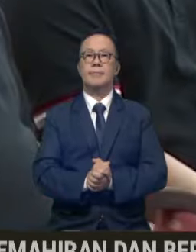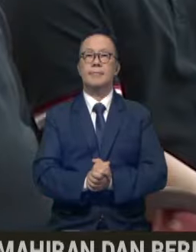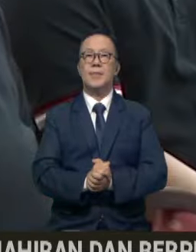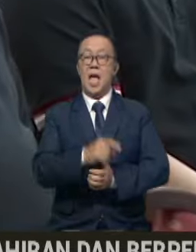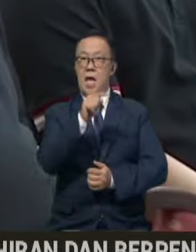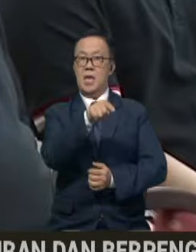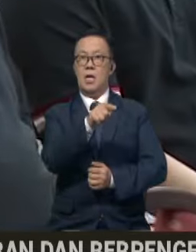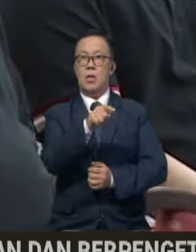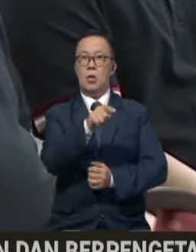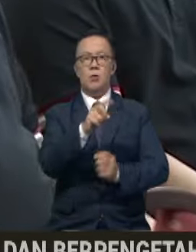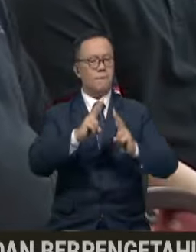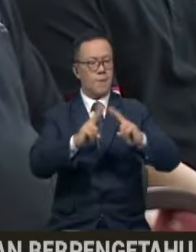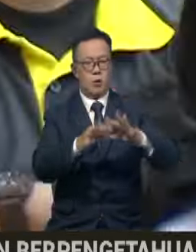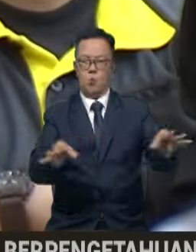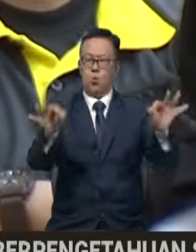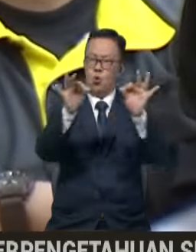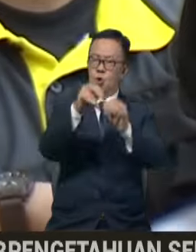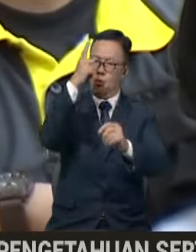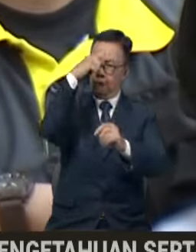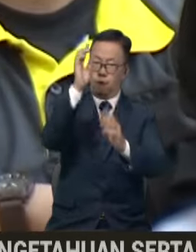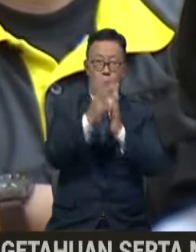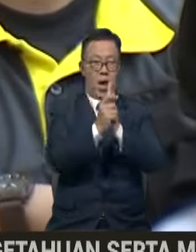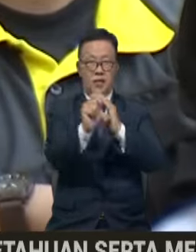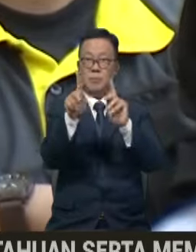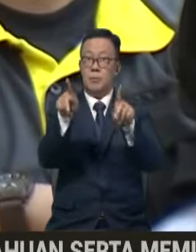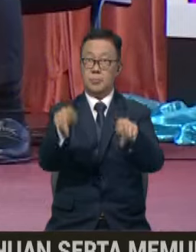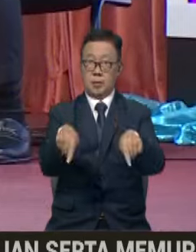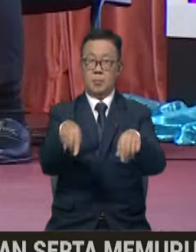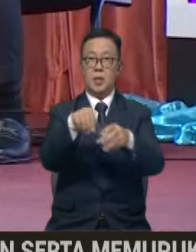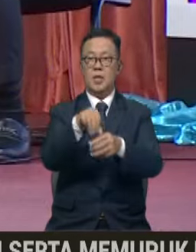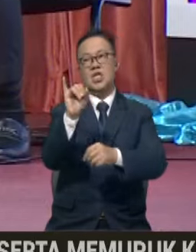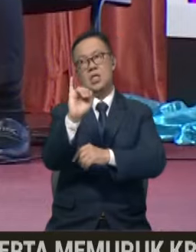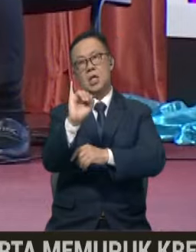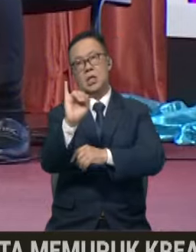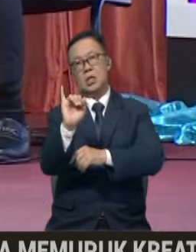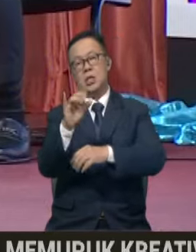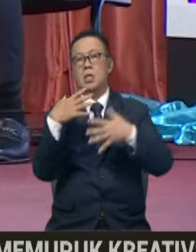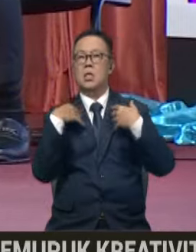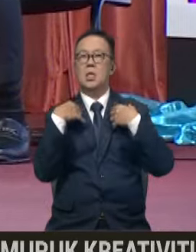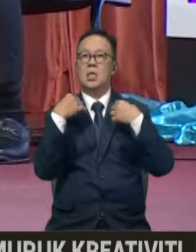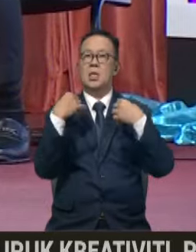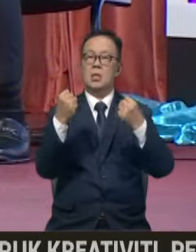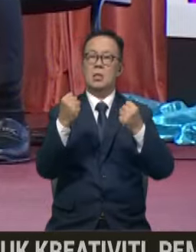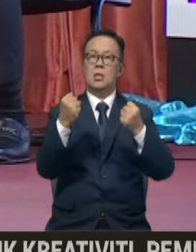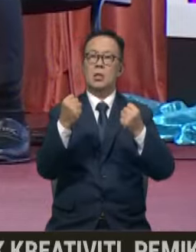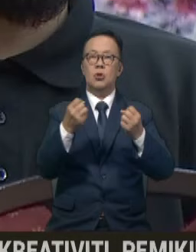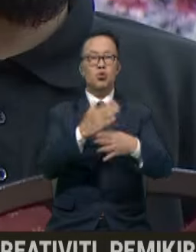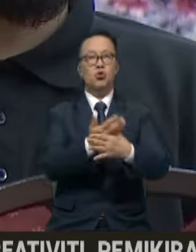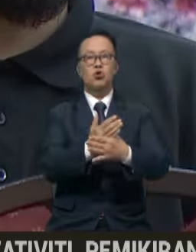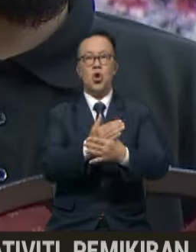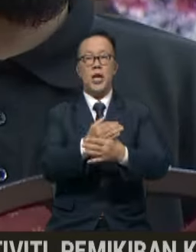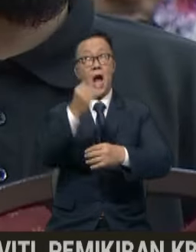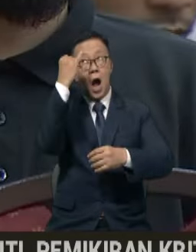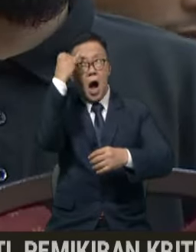Persidangan ini menjadi wadah penting bagi pakar dan wakil kerajaan dan industri serta pakar kesihatan untuk mengongsikan ilmu dan